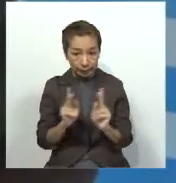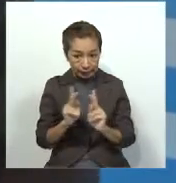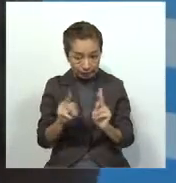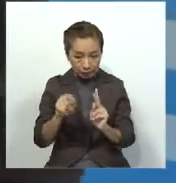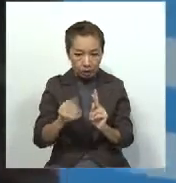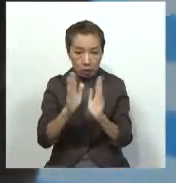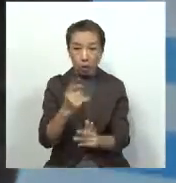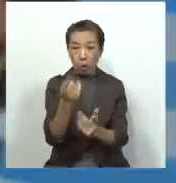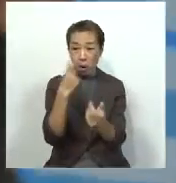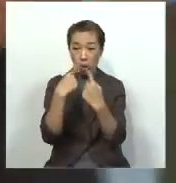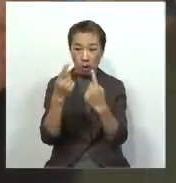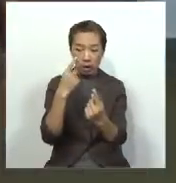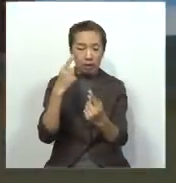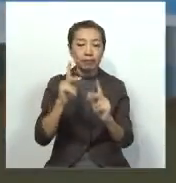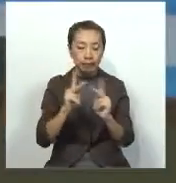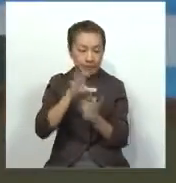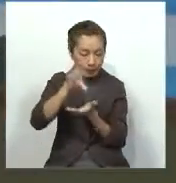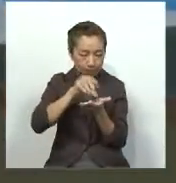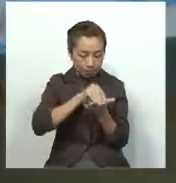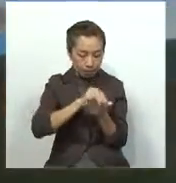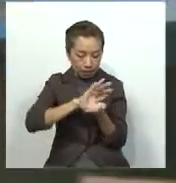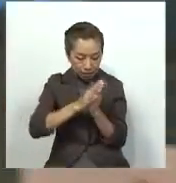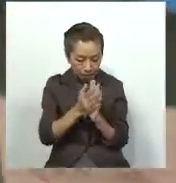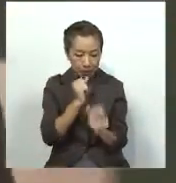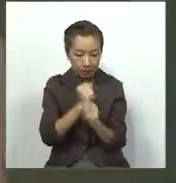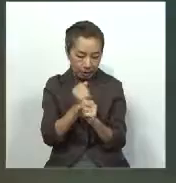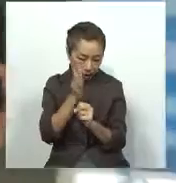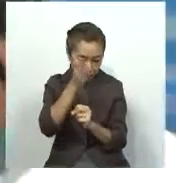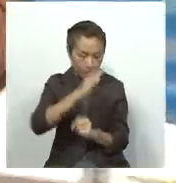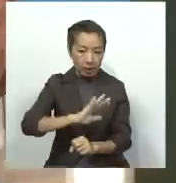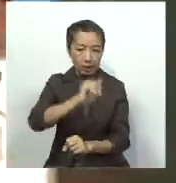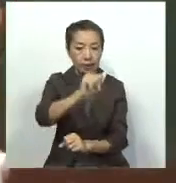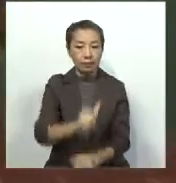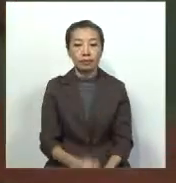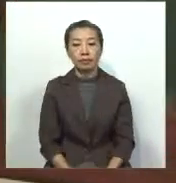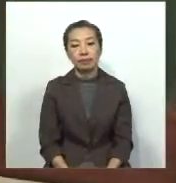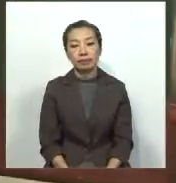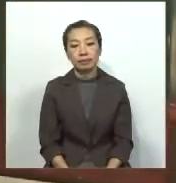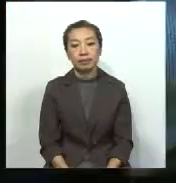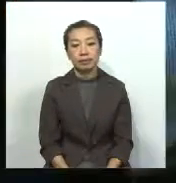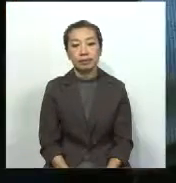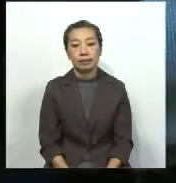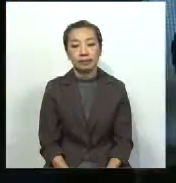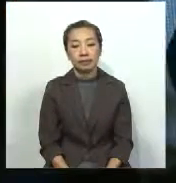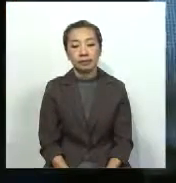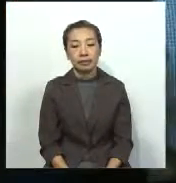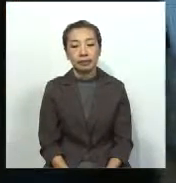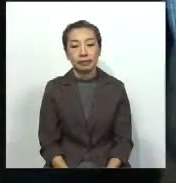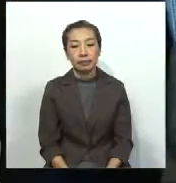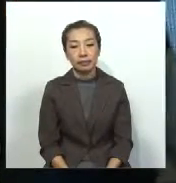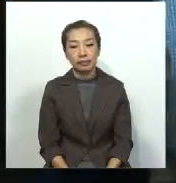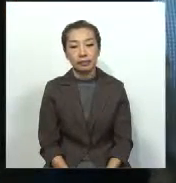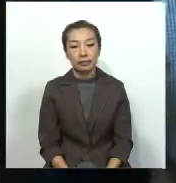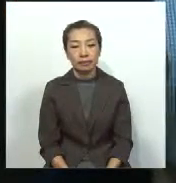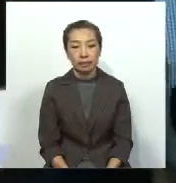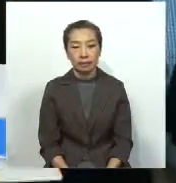ำกลับมาปรับปรุงการทำงานให้ดีขึ้นไปฟังเสียงประธานกกต.กันหน่อยค่ะ ตีก็เป็นสิ่ง